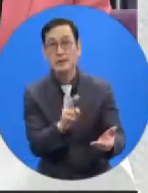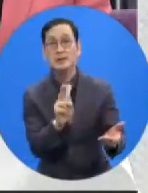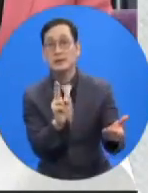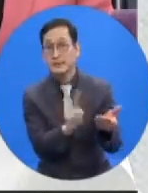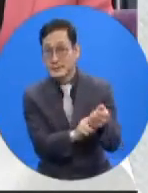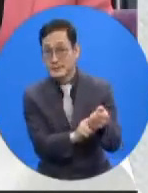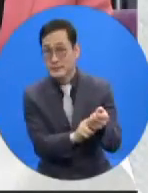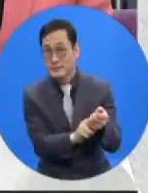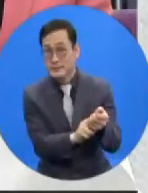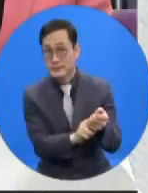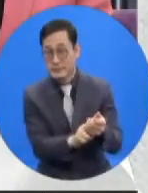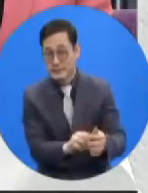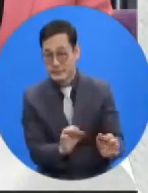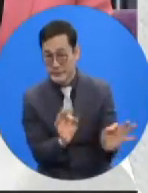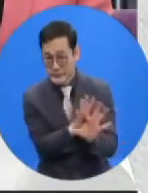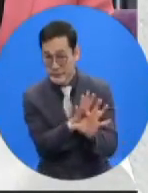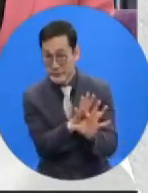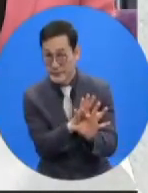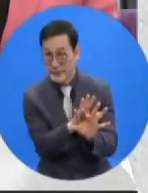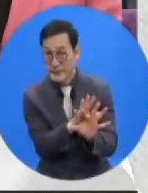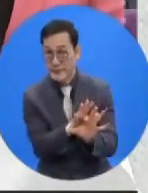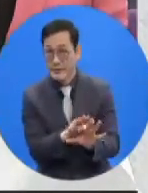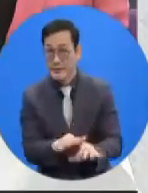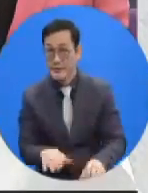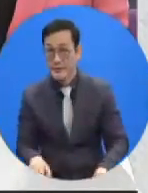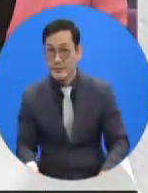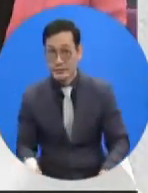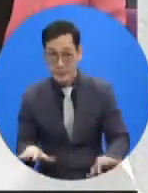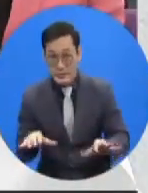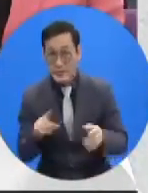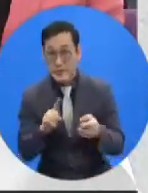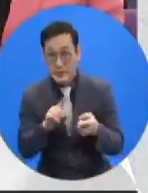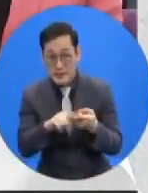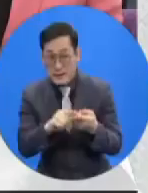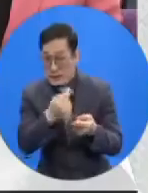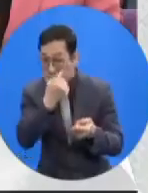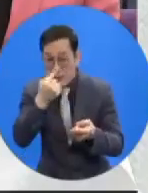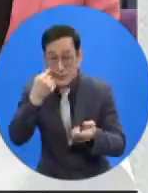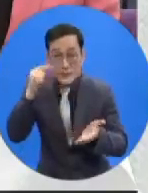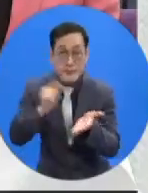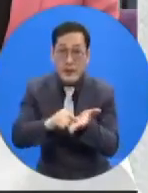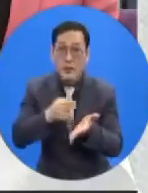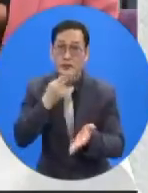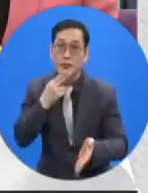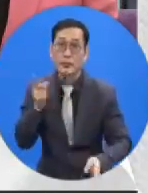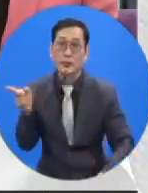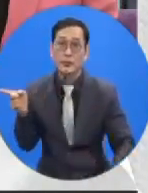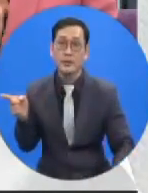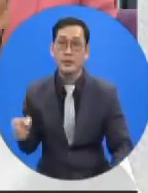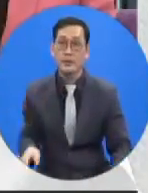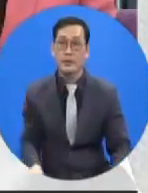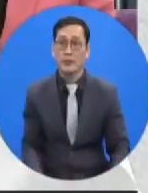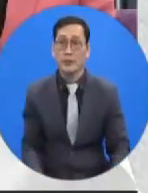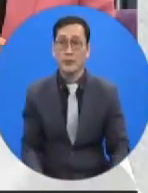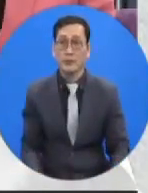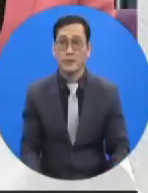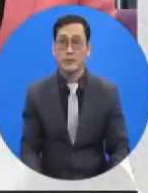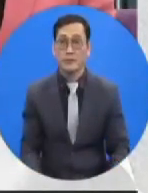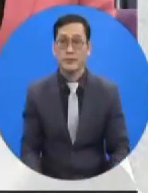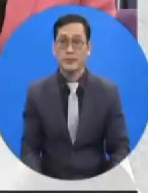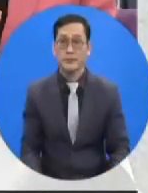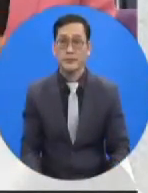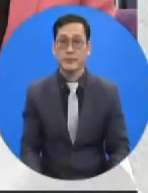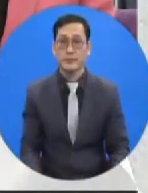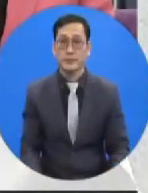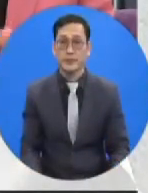뭐 그 인멸한 부분에 대해서 밝혀낸 게 지금 전혀 없습니다. 지금 검찰이 그거를 만약에 진짜 이게 사실이라면 밝혀내야